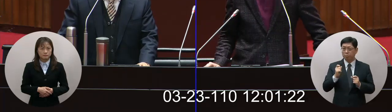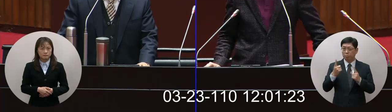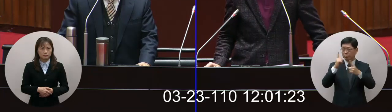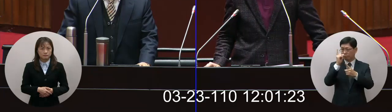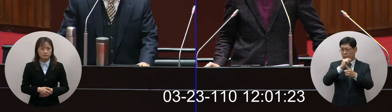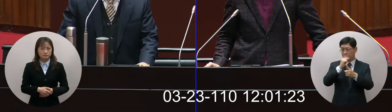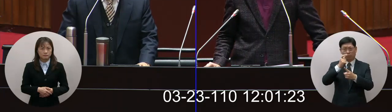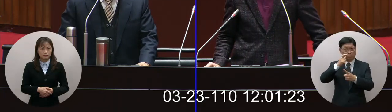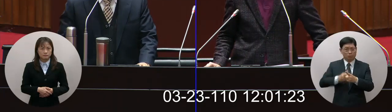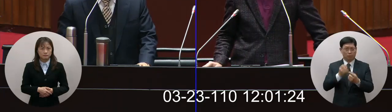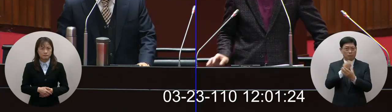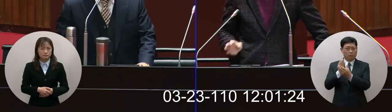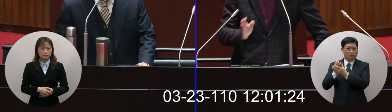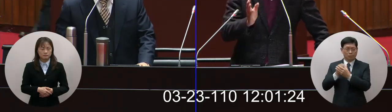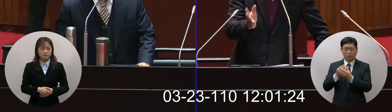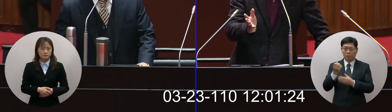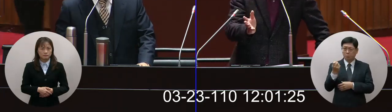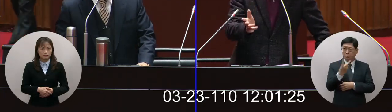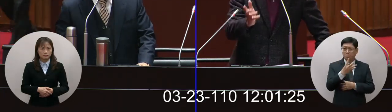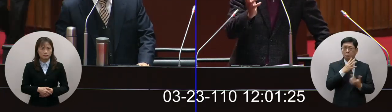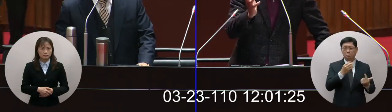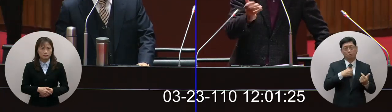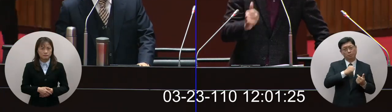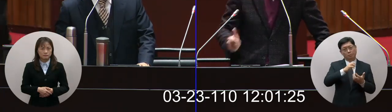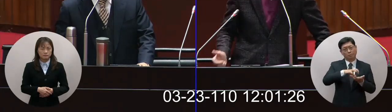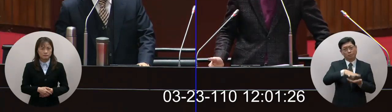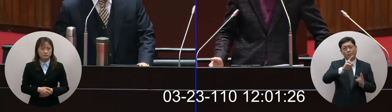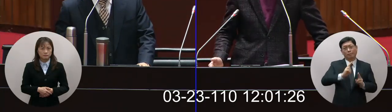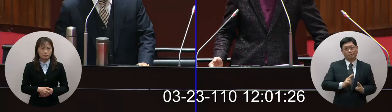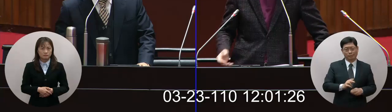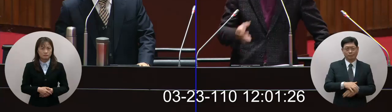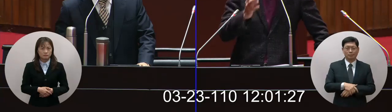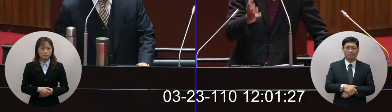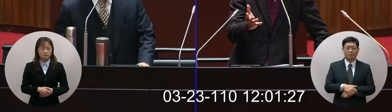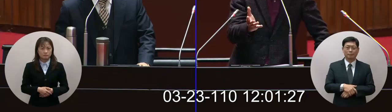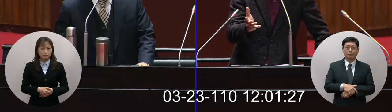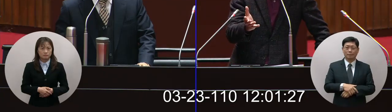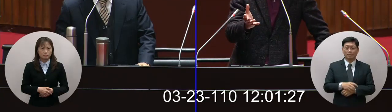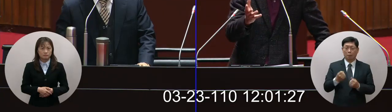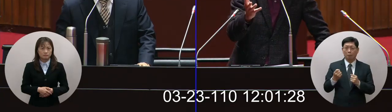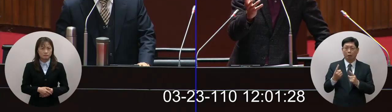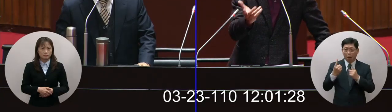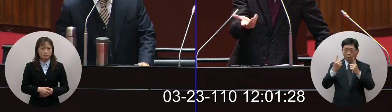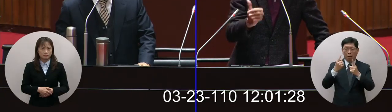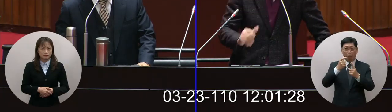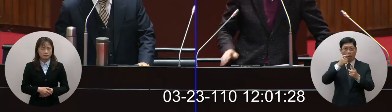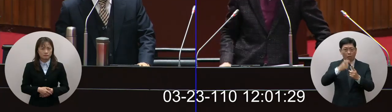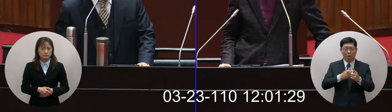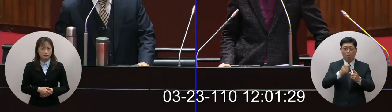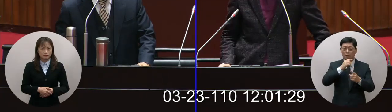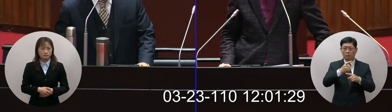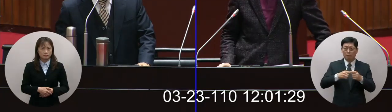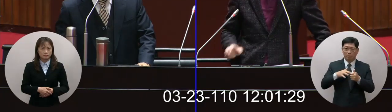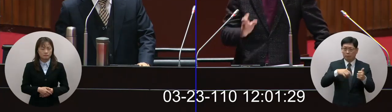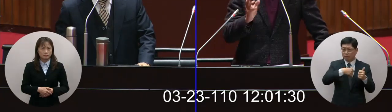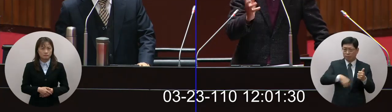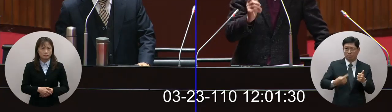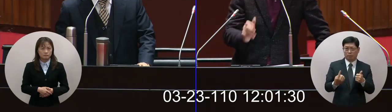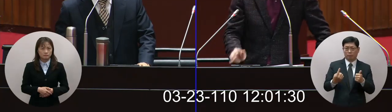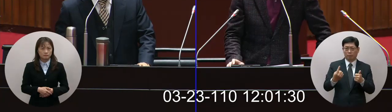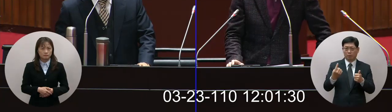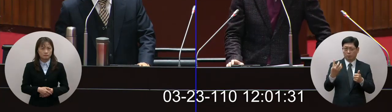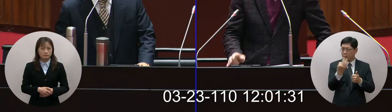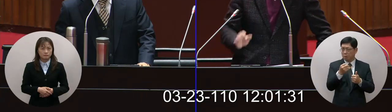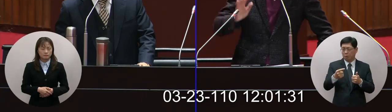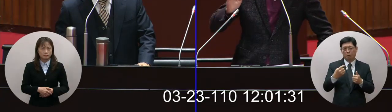是那几只啊。护国神山是台积电，哦，涨的都是半导体，都是这些